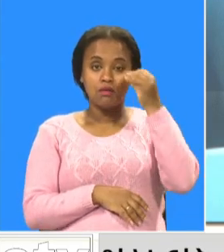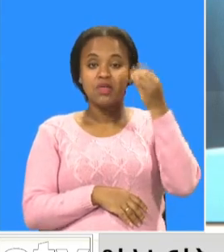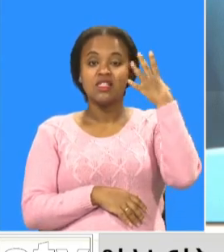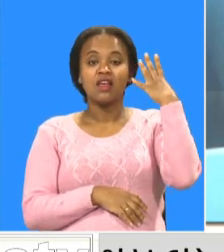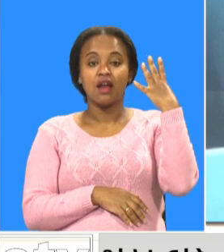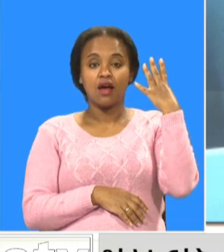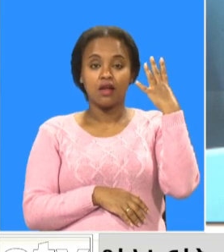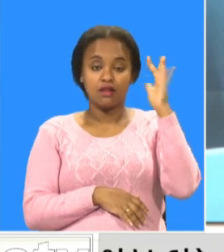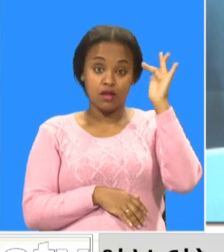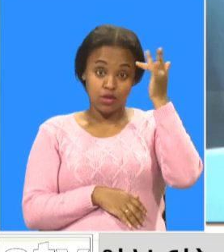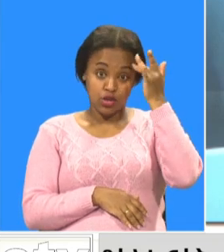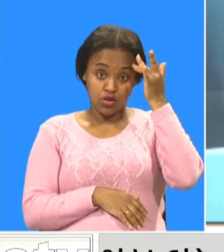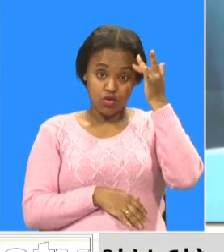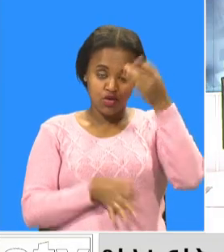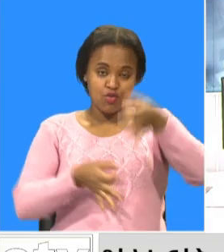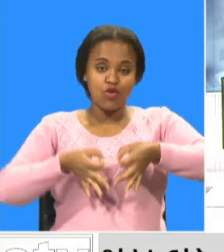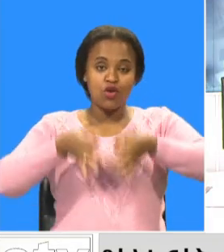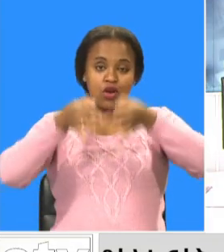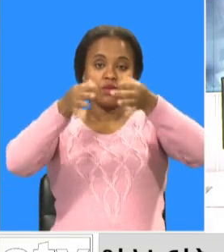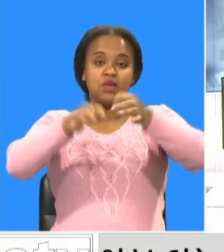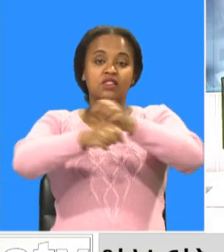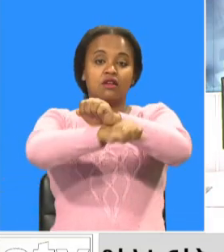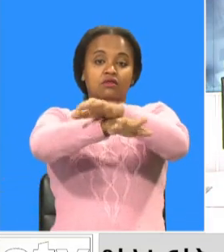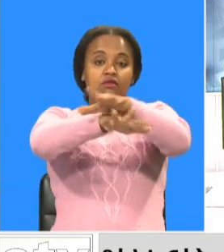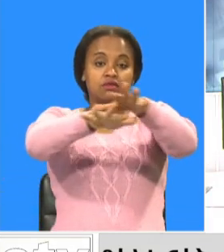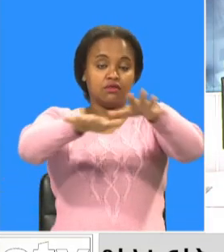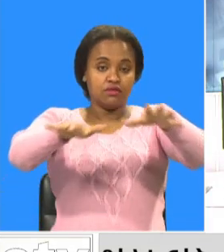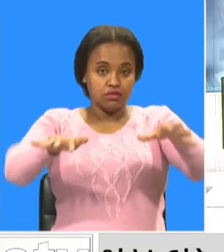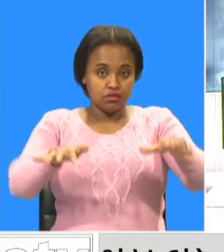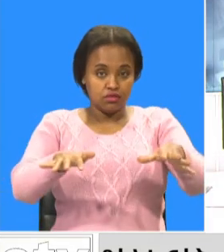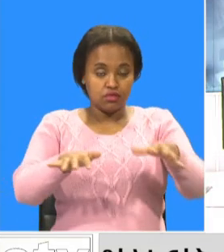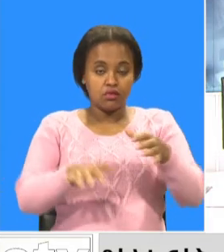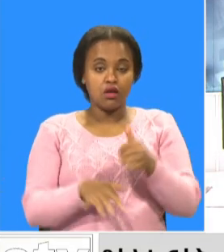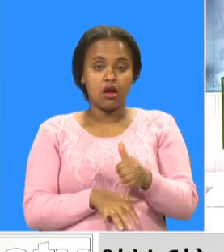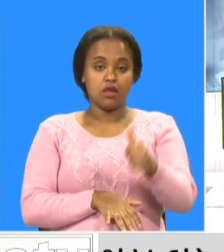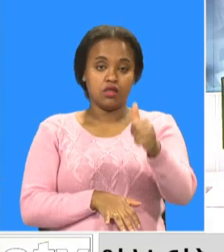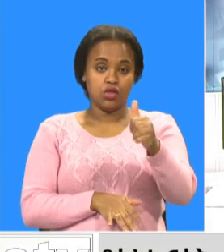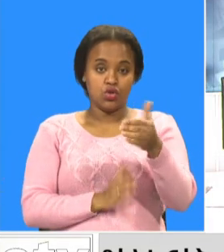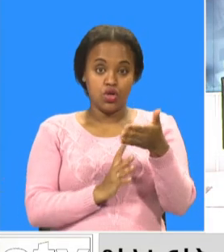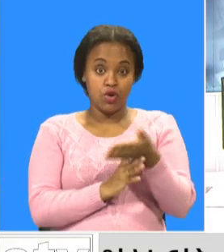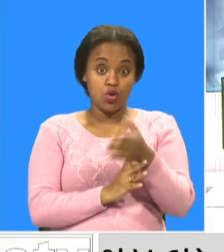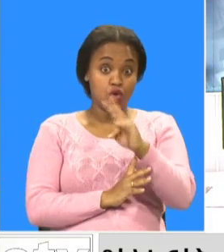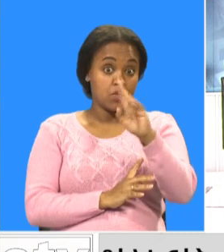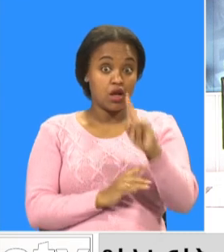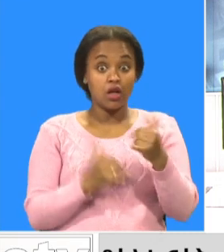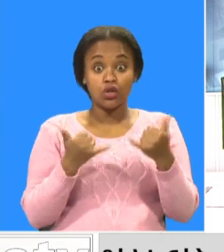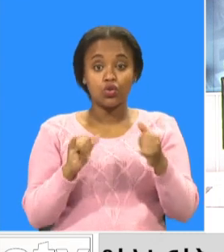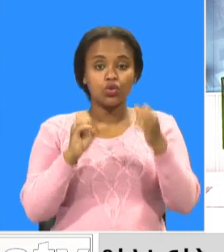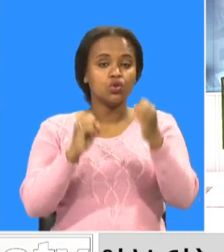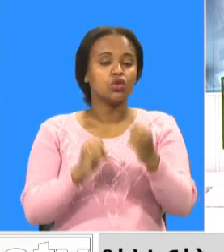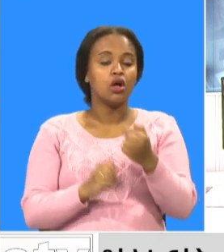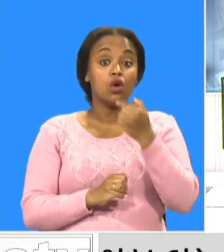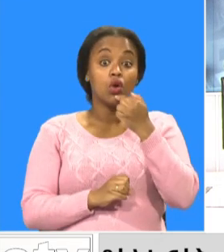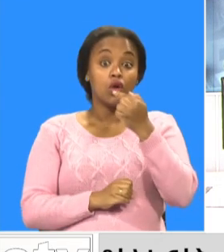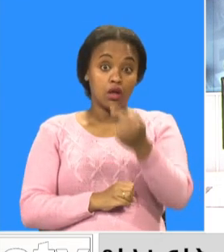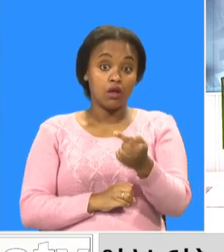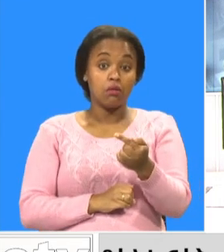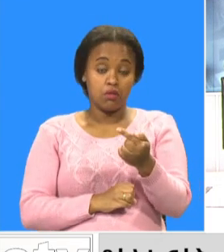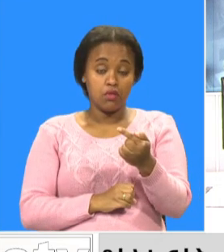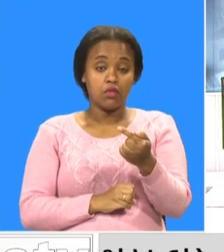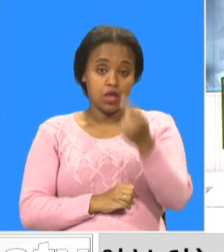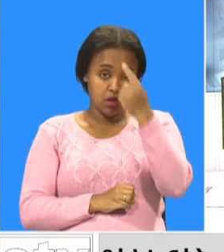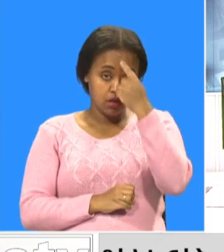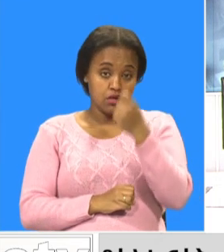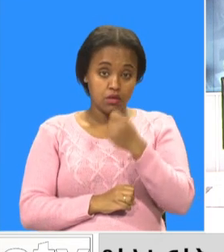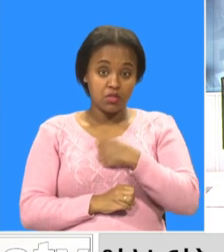መዘናጋትም በሽታውን ደግሞ ለማሰራጨት የራሳቸው ሚና የበኩላቸው ሚና ሊጫወቱ ይችላሉ የሚል